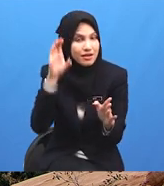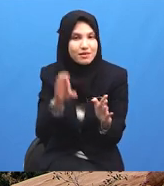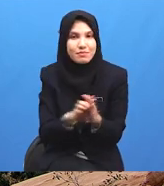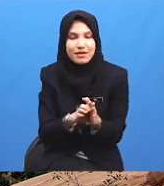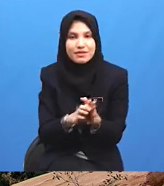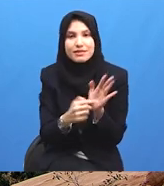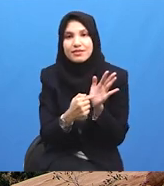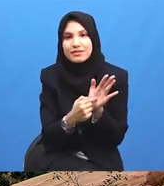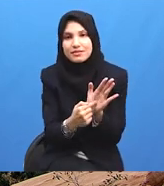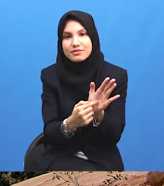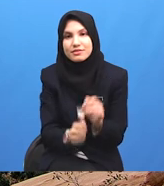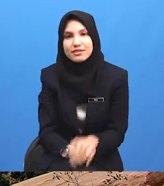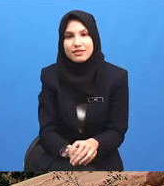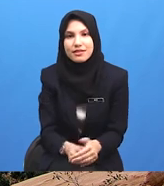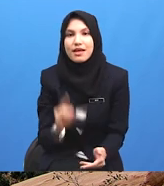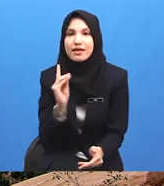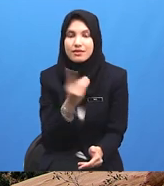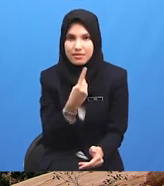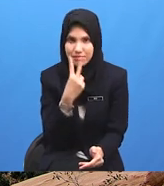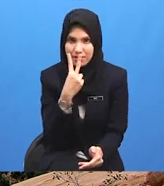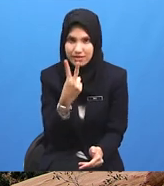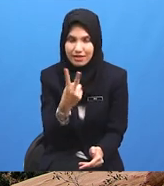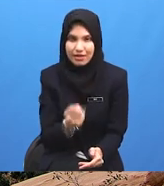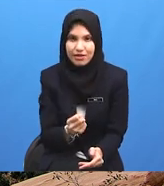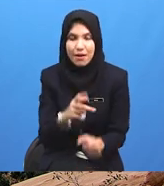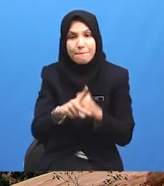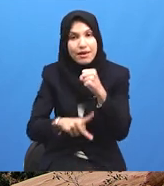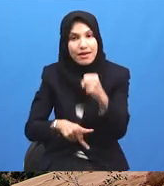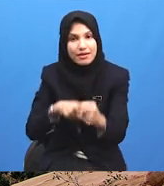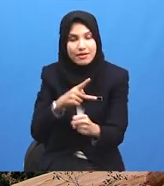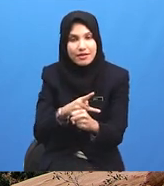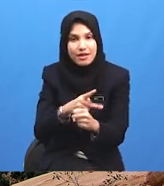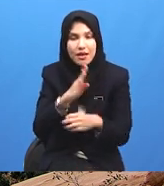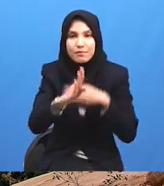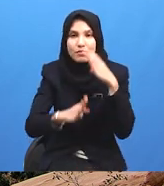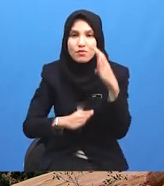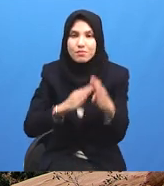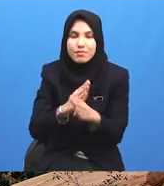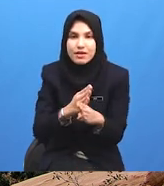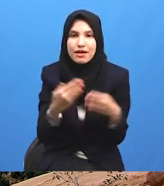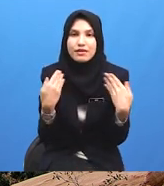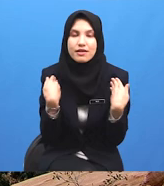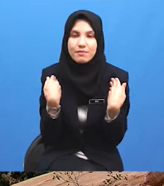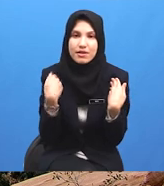yang ditunjukkan, kita dapat perhatikan planet bumi adalah planet ketiga.